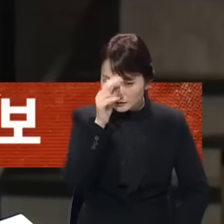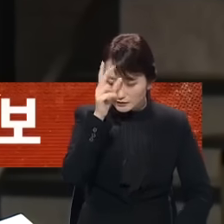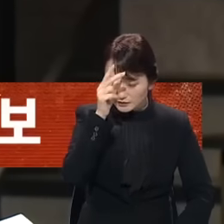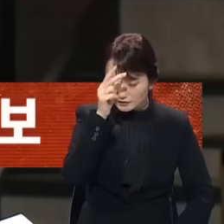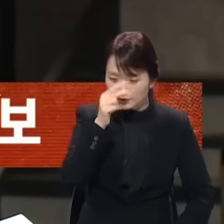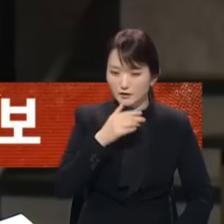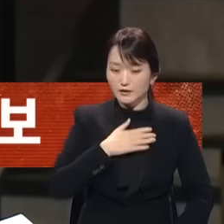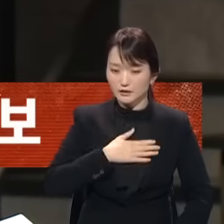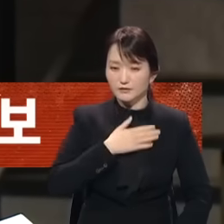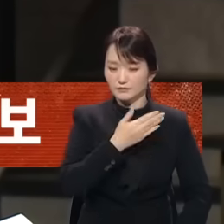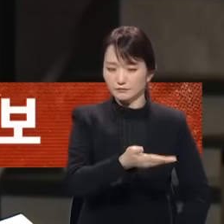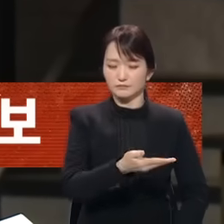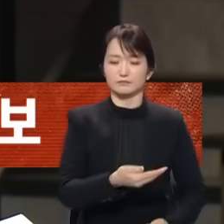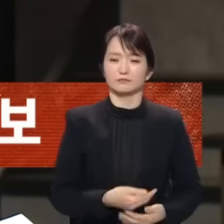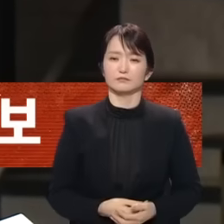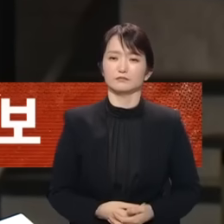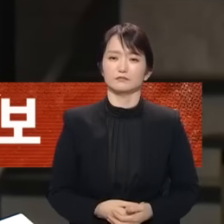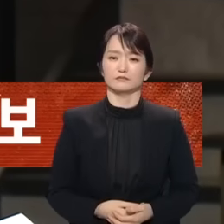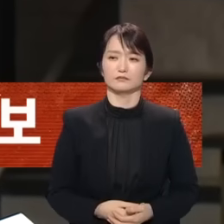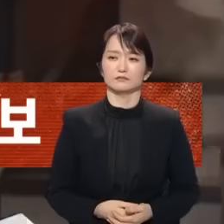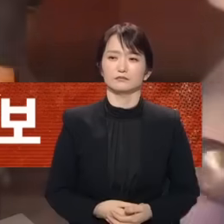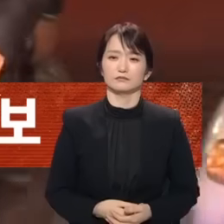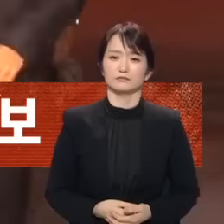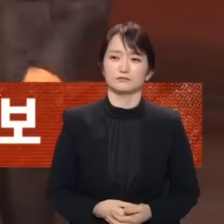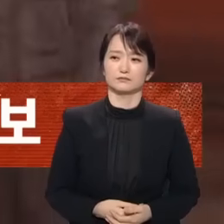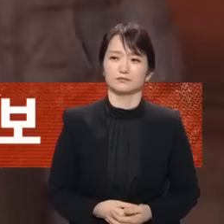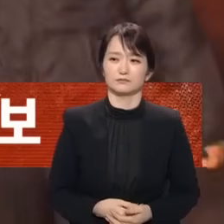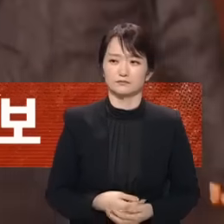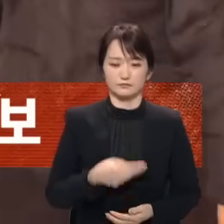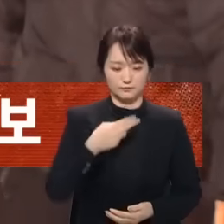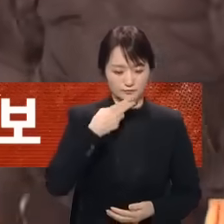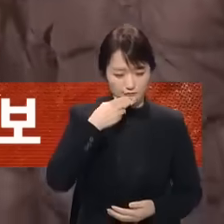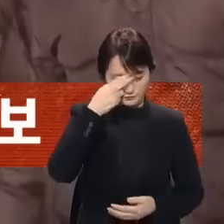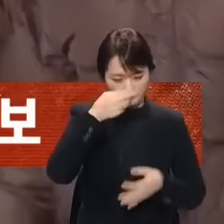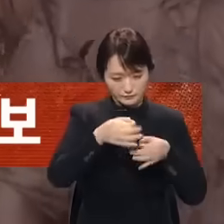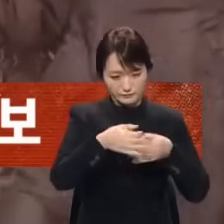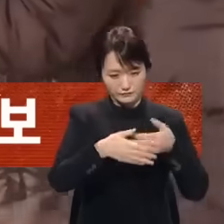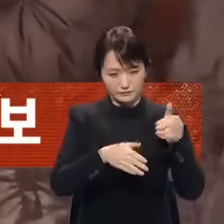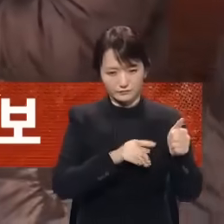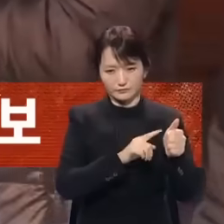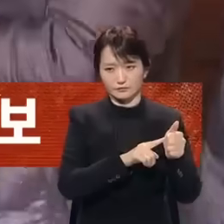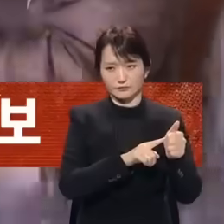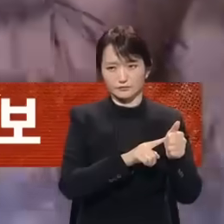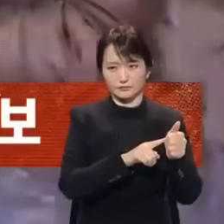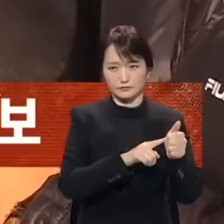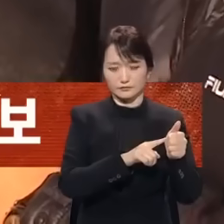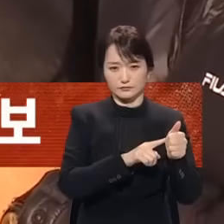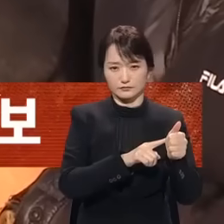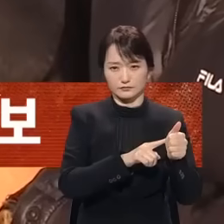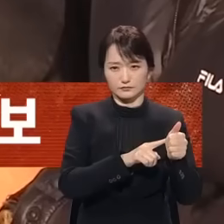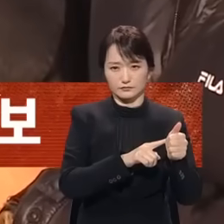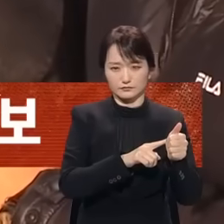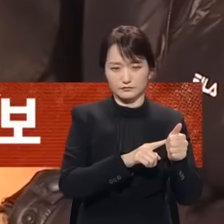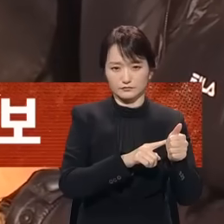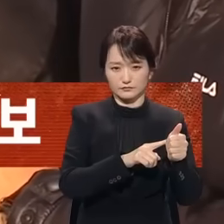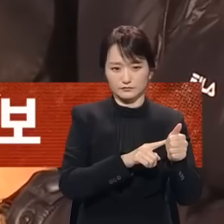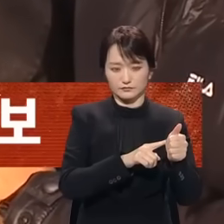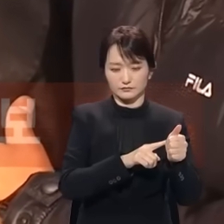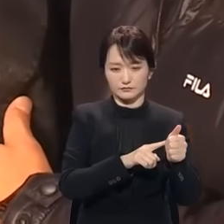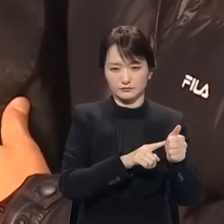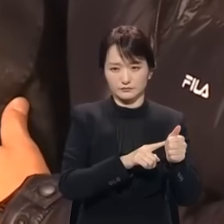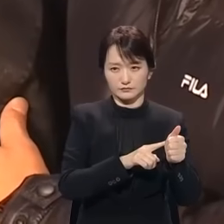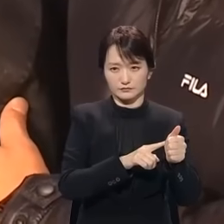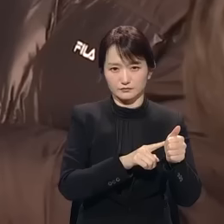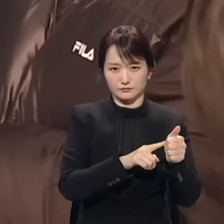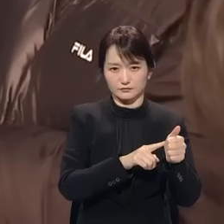좀 이렇게 연락을 해 달라라고 해서이 그 주점 실장이 바로 그 전화를 갖다가 피 피하고 준비가